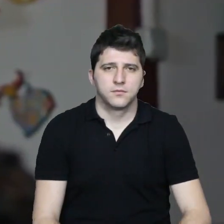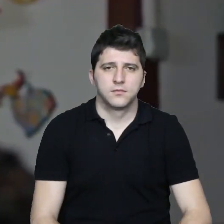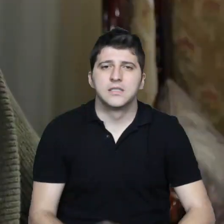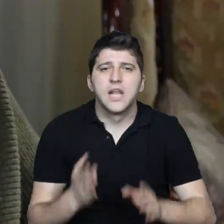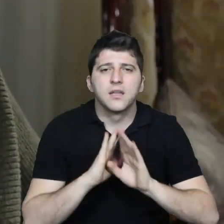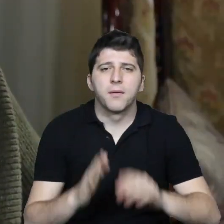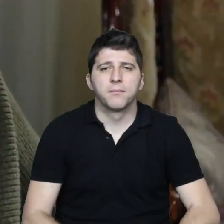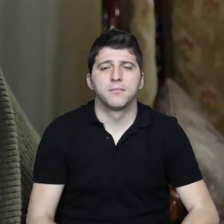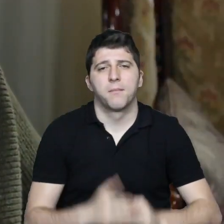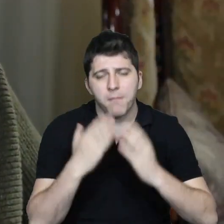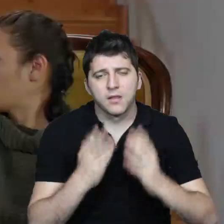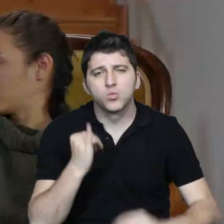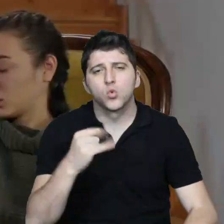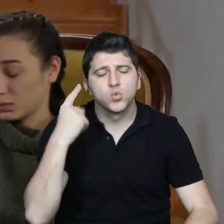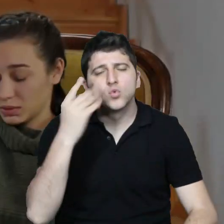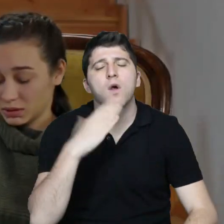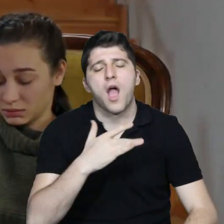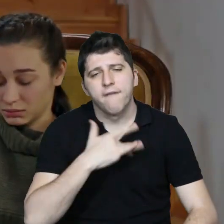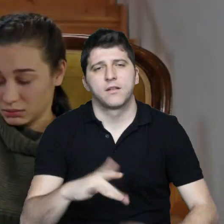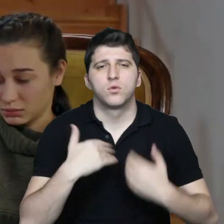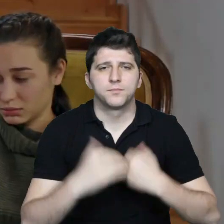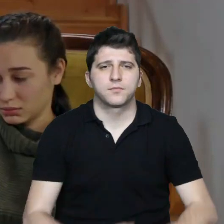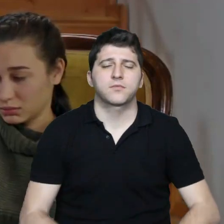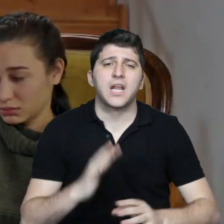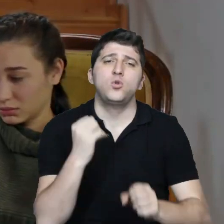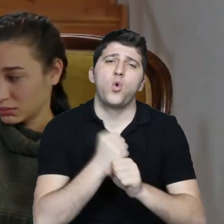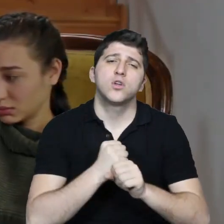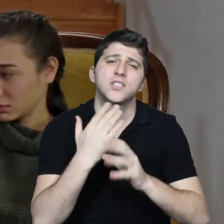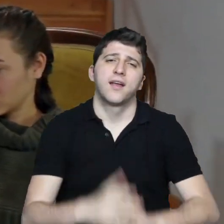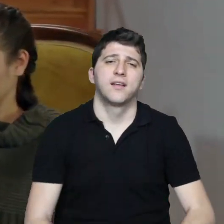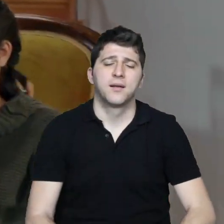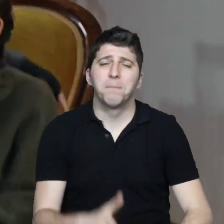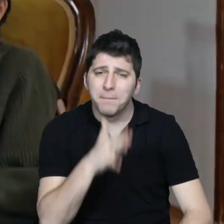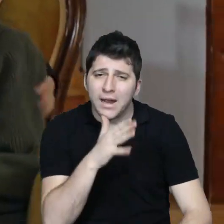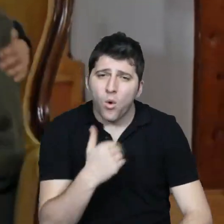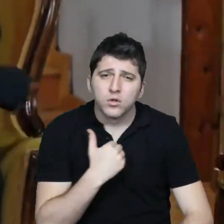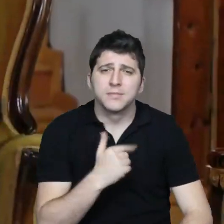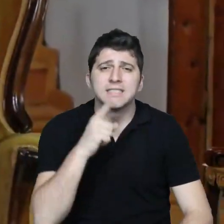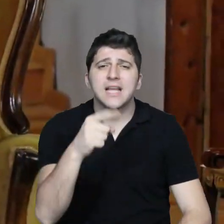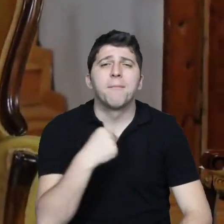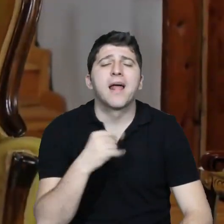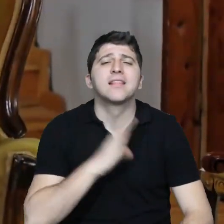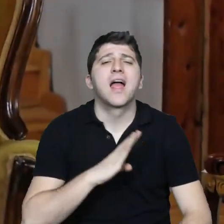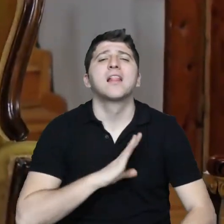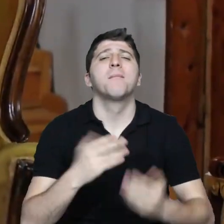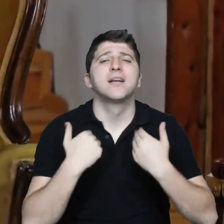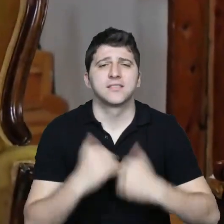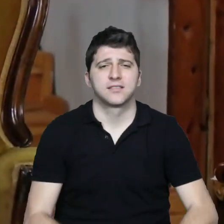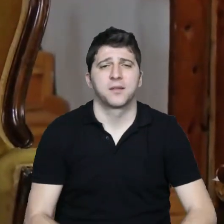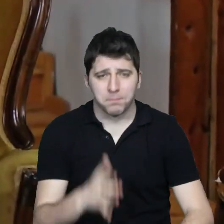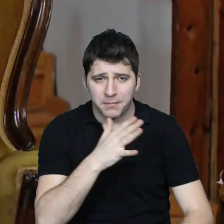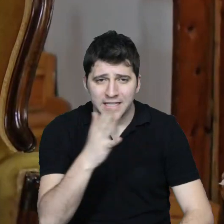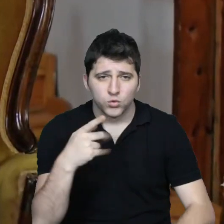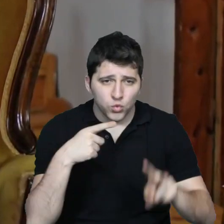Ne tamam? Madem kötü bir niyetin yoktu, affediyorum. Ya Gökçe! Biliyordum sen bana dayanamazsın.